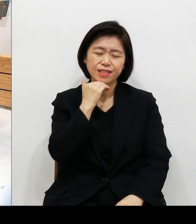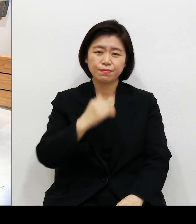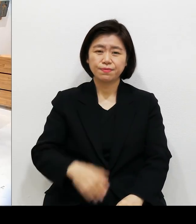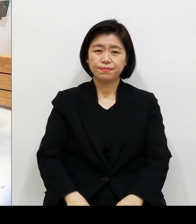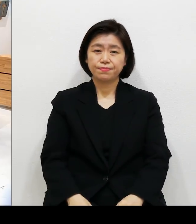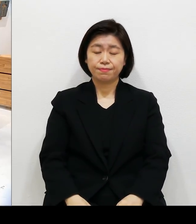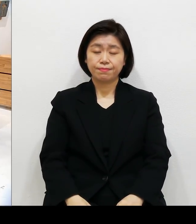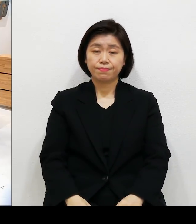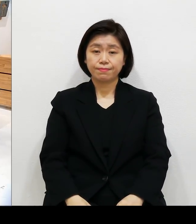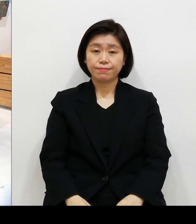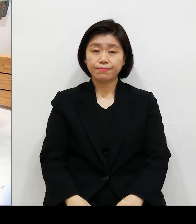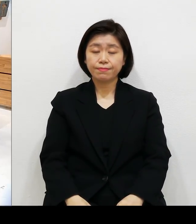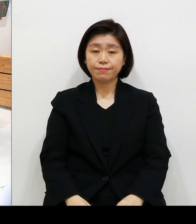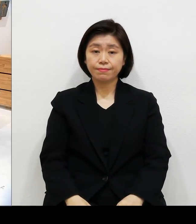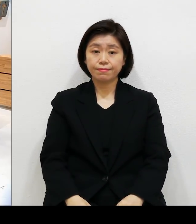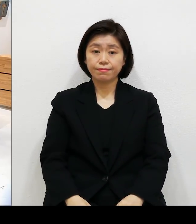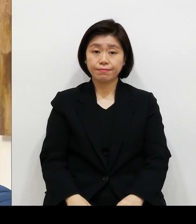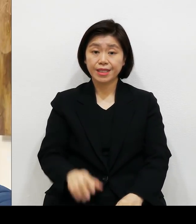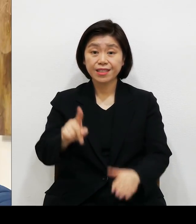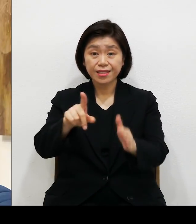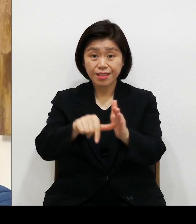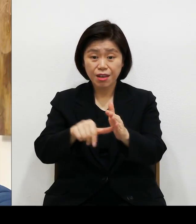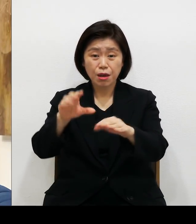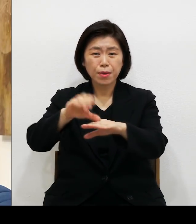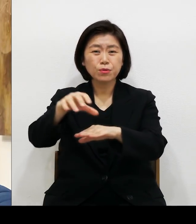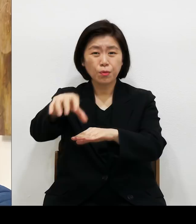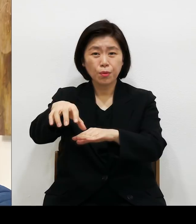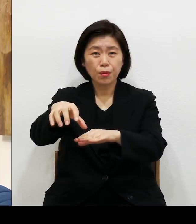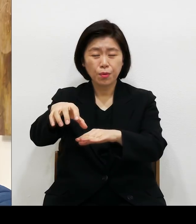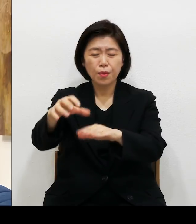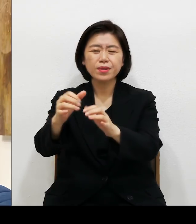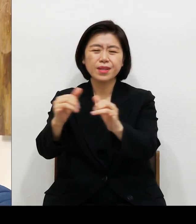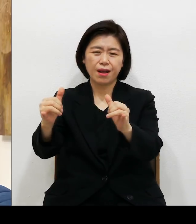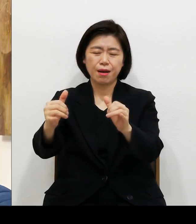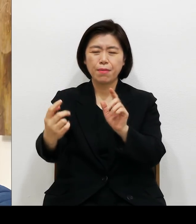촬영팀이 와서 기다리고 있었던 거고 그 자리에서 이제 섭외를 하신 거예요 저를.